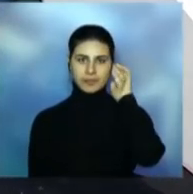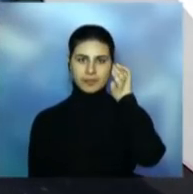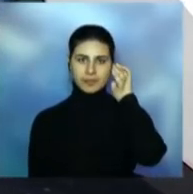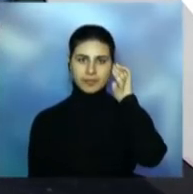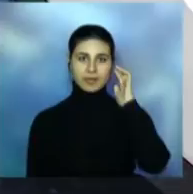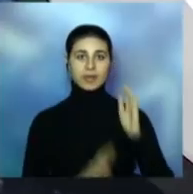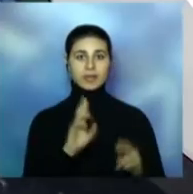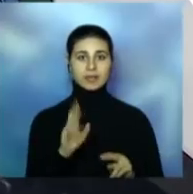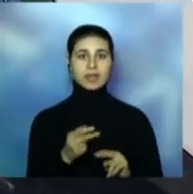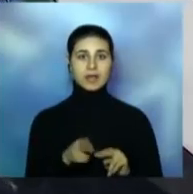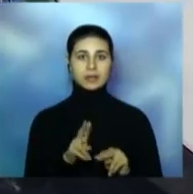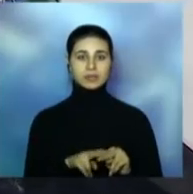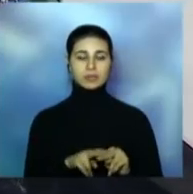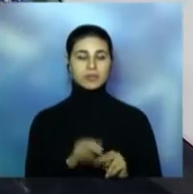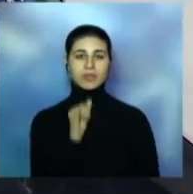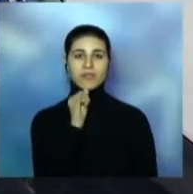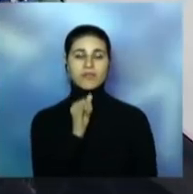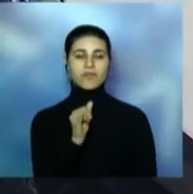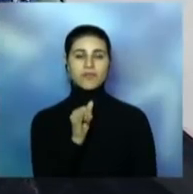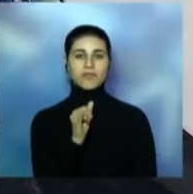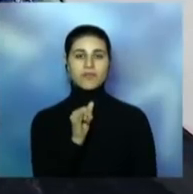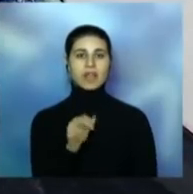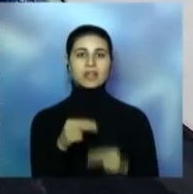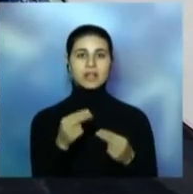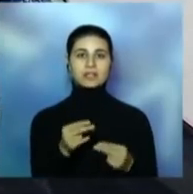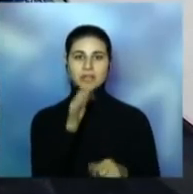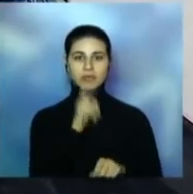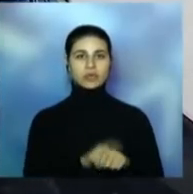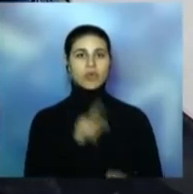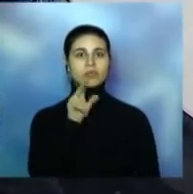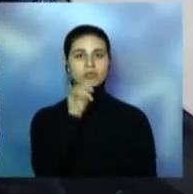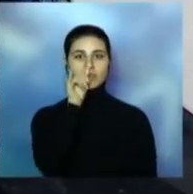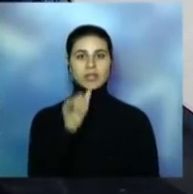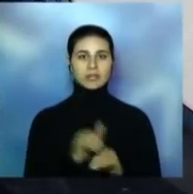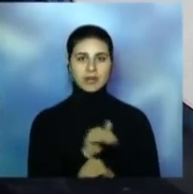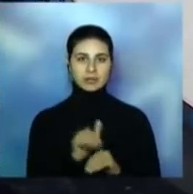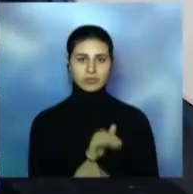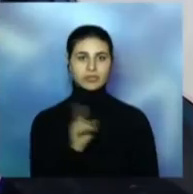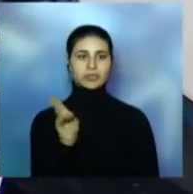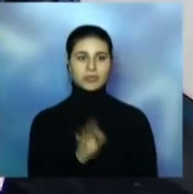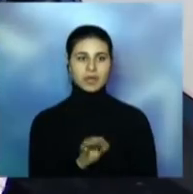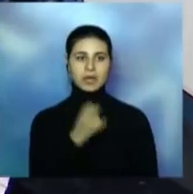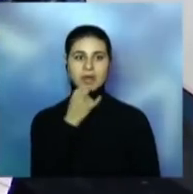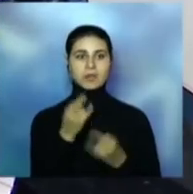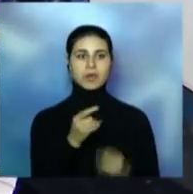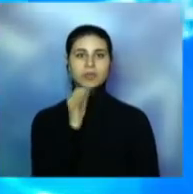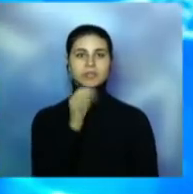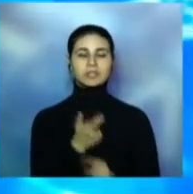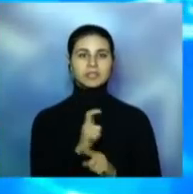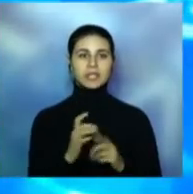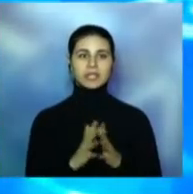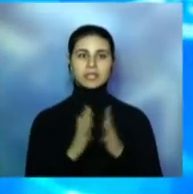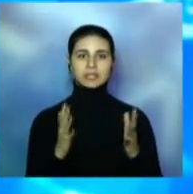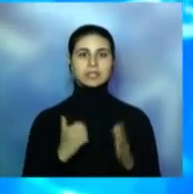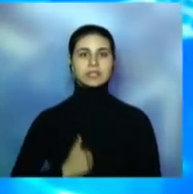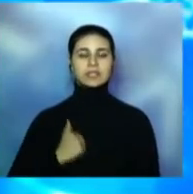Და ამიტომ ვერ ღარ გაძლევთ საშუალებას, რომ თქვენ დაემშვიდობოთ მაყურებელს, თუმცა მაყურებელს ვეტყვით ძალიან დიდი